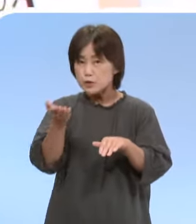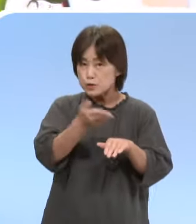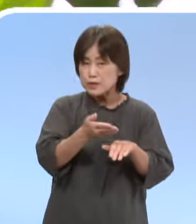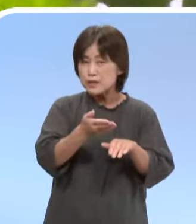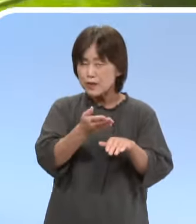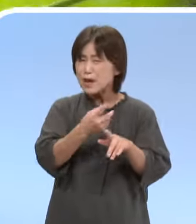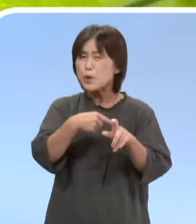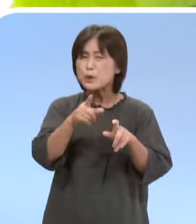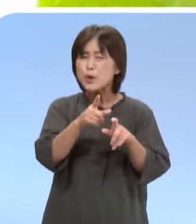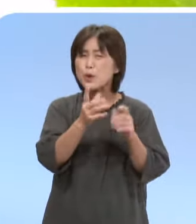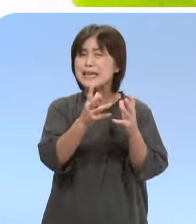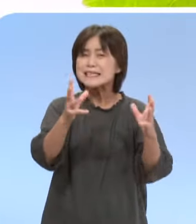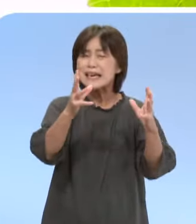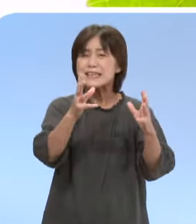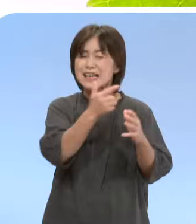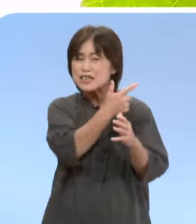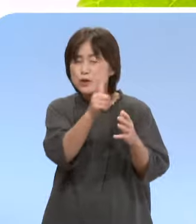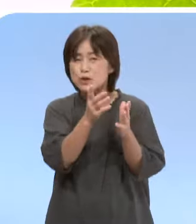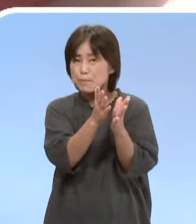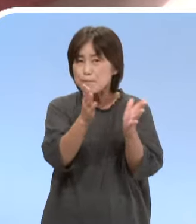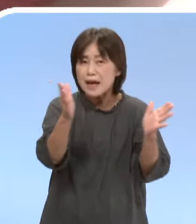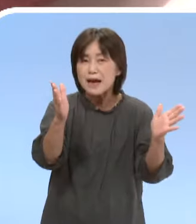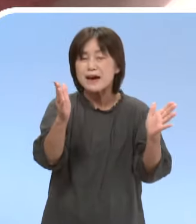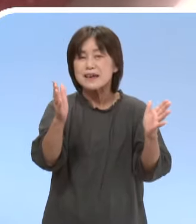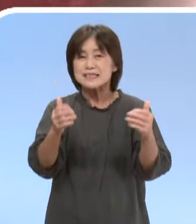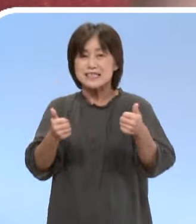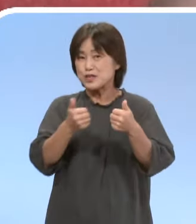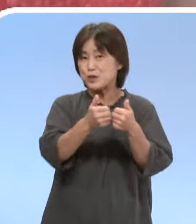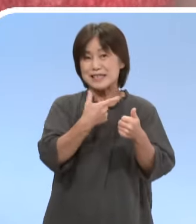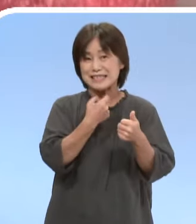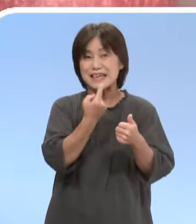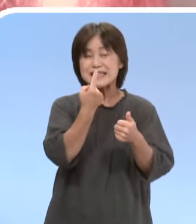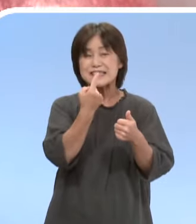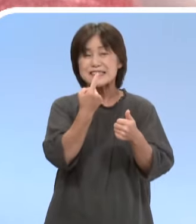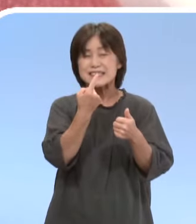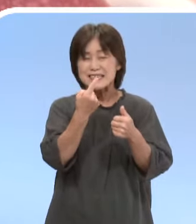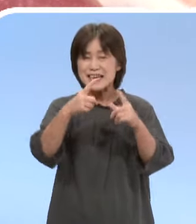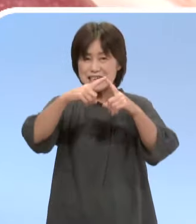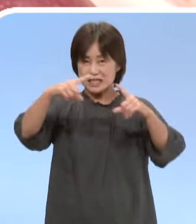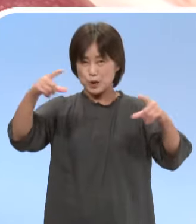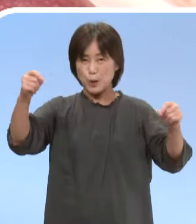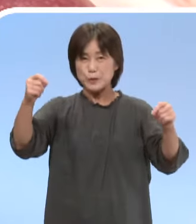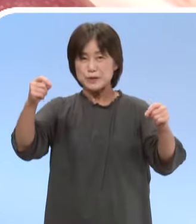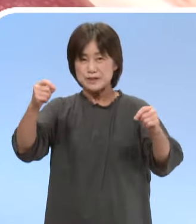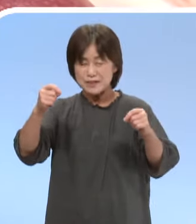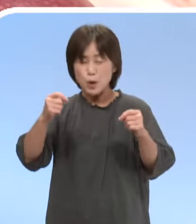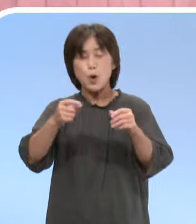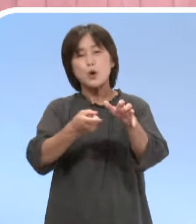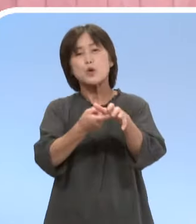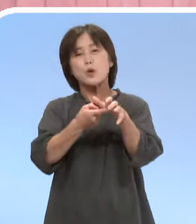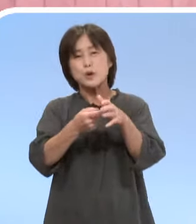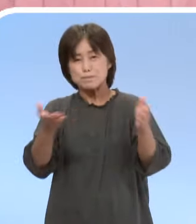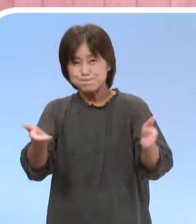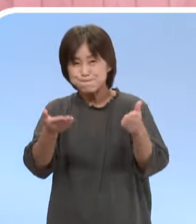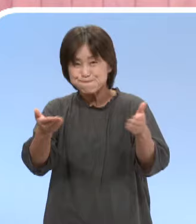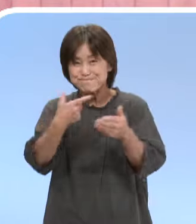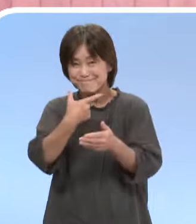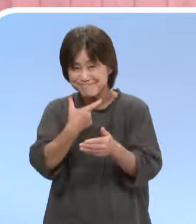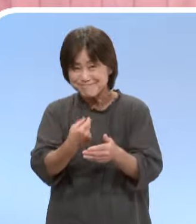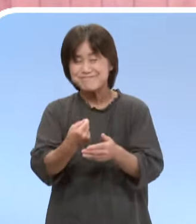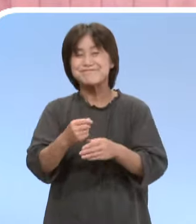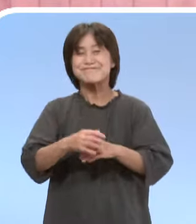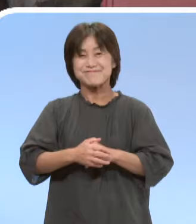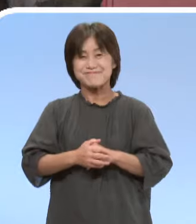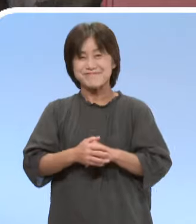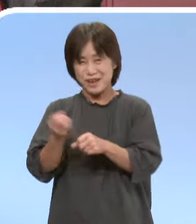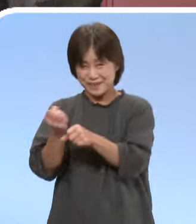もっともっとなんか楽しんでいただけるような野菜やら、そんなことをやっていくことによって日本の食の力を取り戻すっていうのをテーマにして私